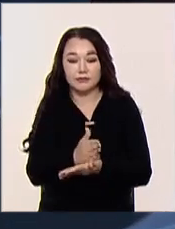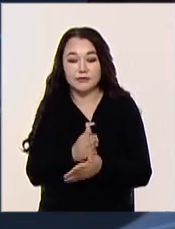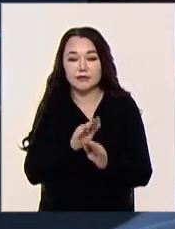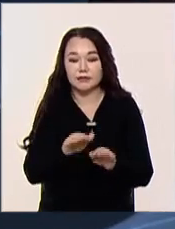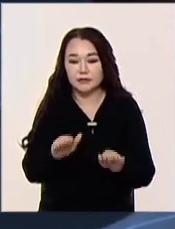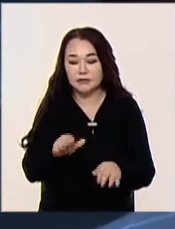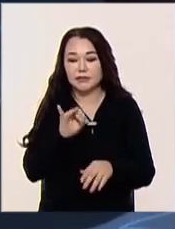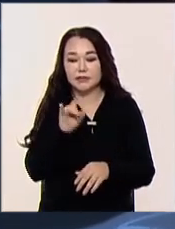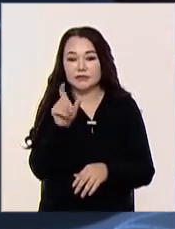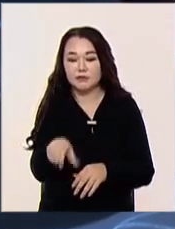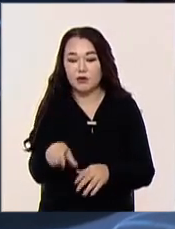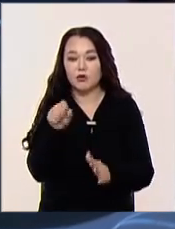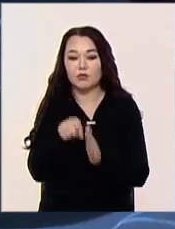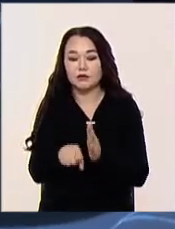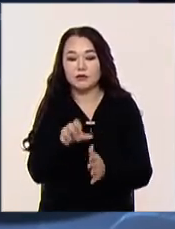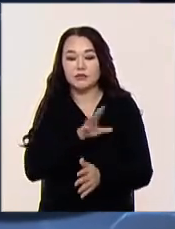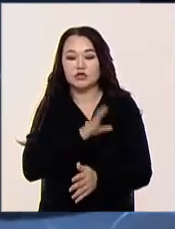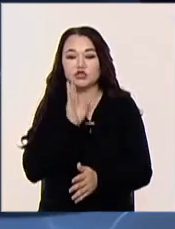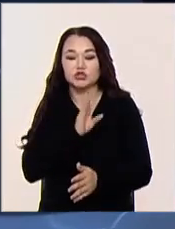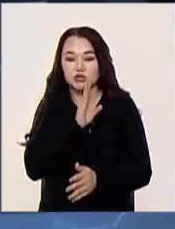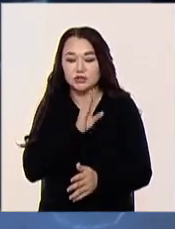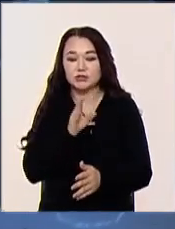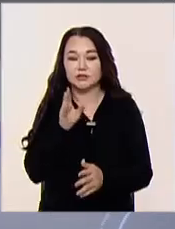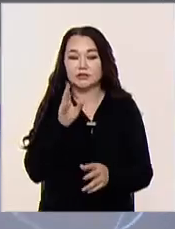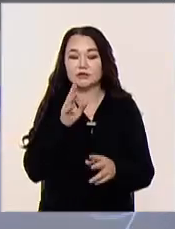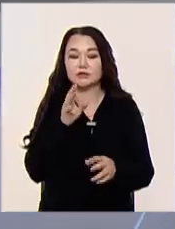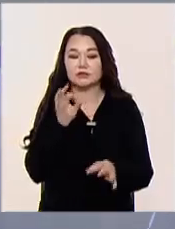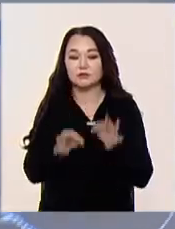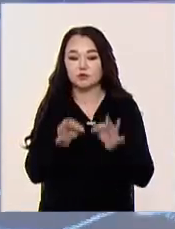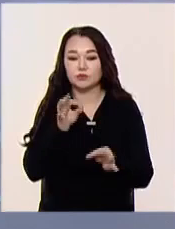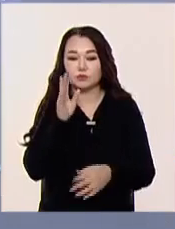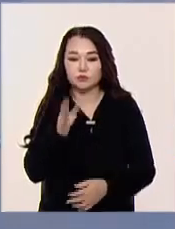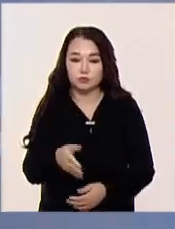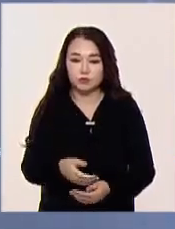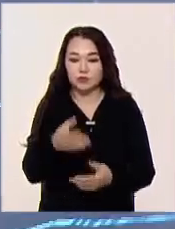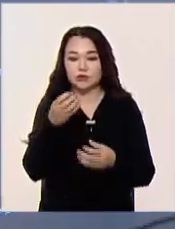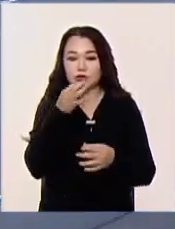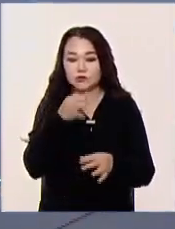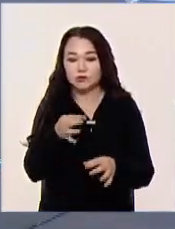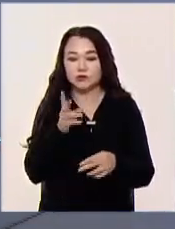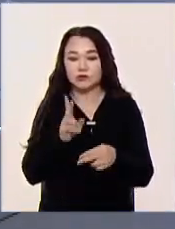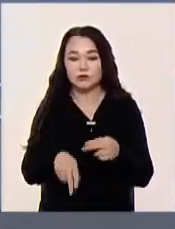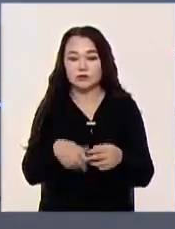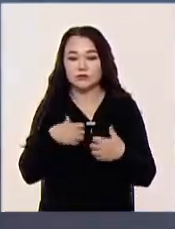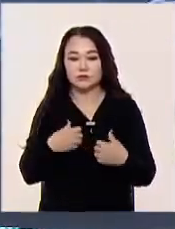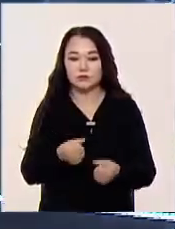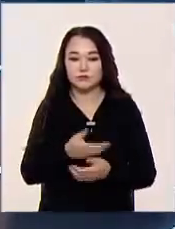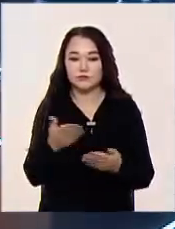балаларын да өзін де өлтірмек болған әйел сотталады. Бүгінгі айтпағым осы, аман болыңыздар.